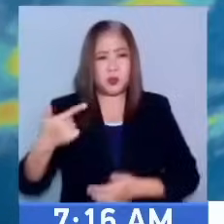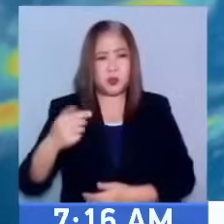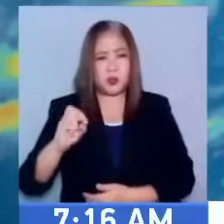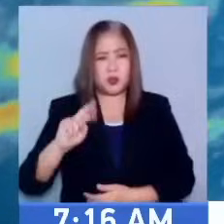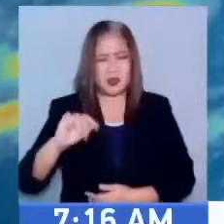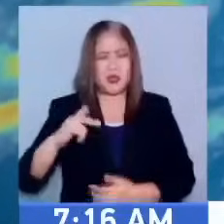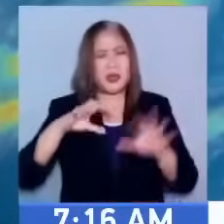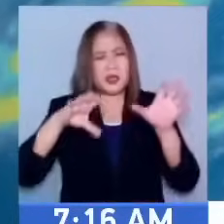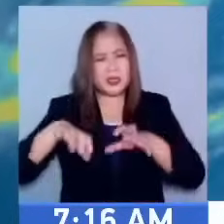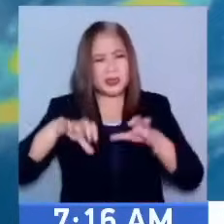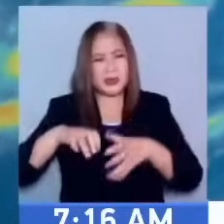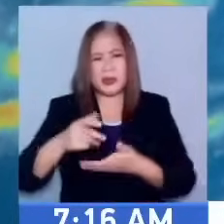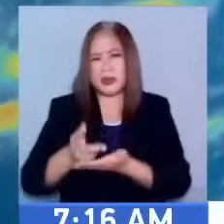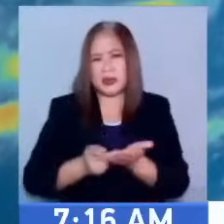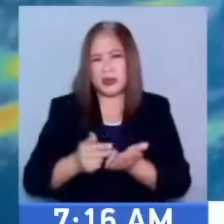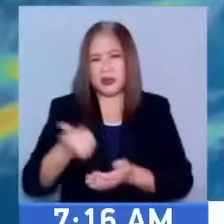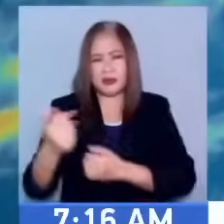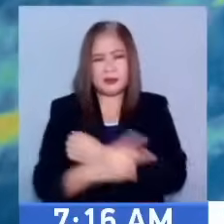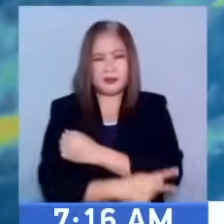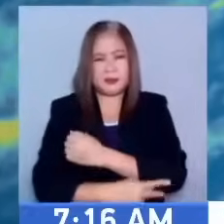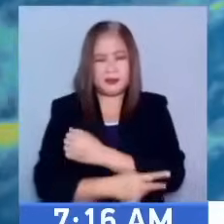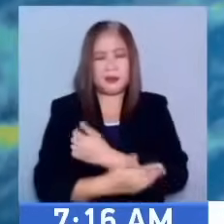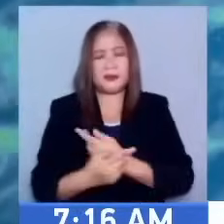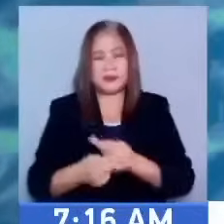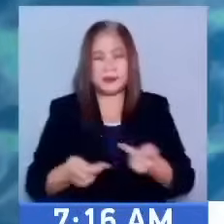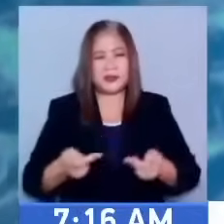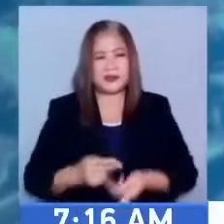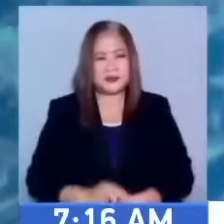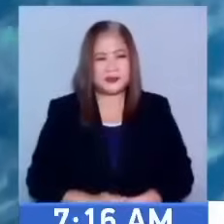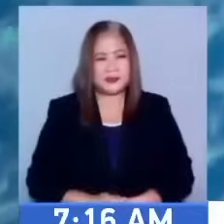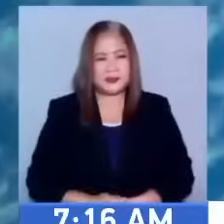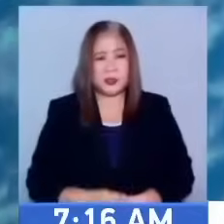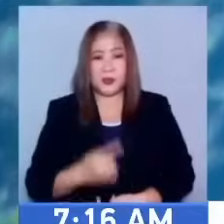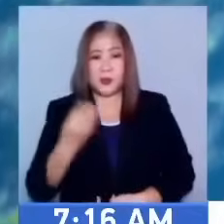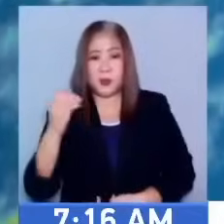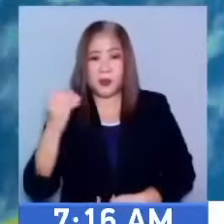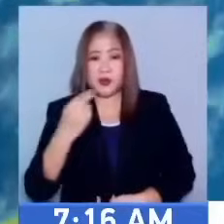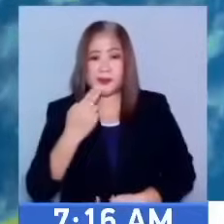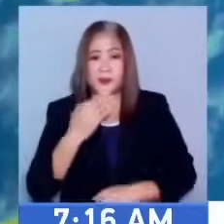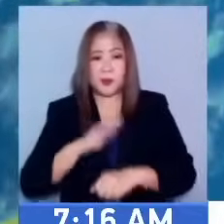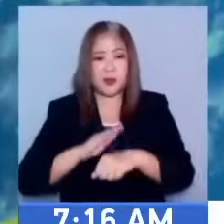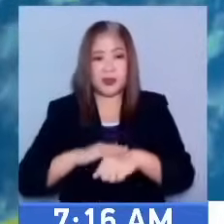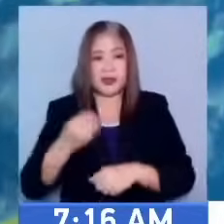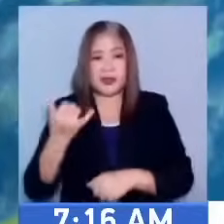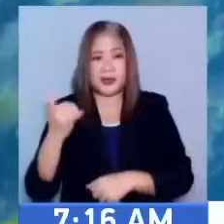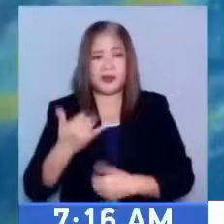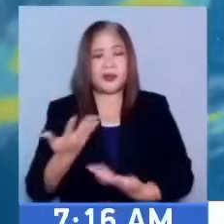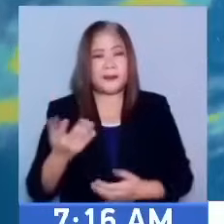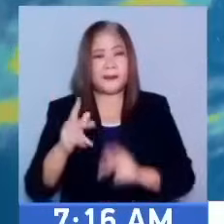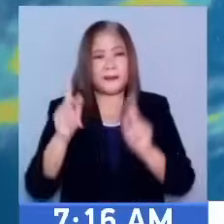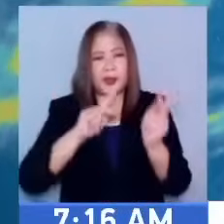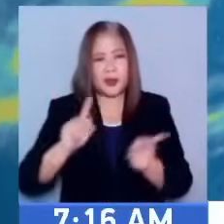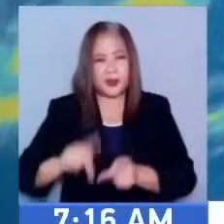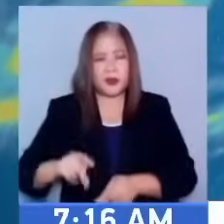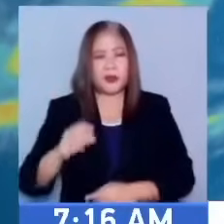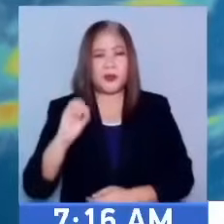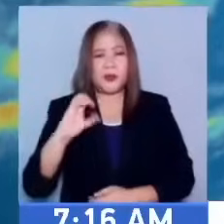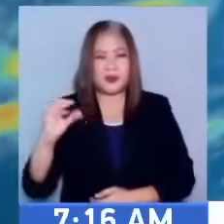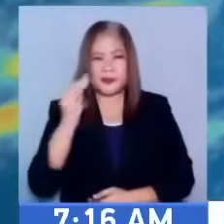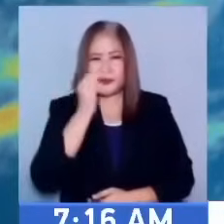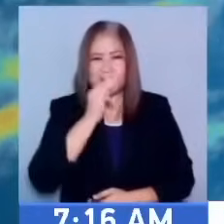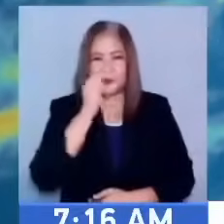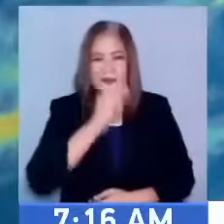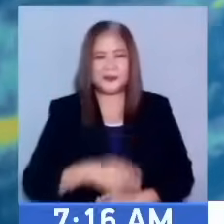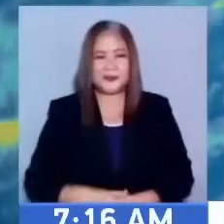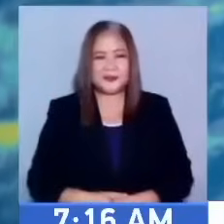lugar. Nakataas ngayon ang orange at yellow rainfall warning sa ilang panig ng Palawan at Occidental Mindoro. Isinalin naman sa rainfall